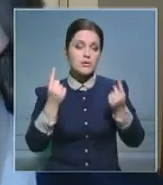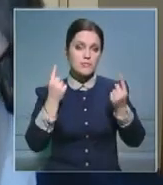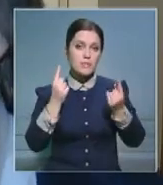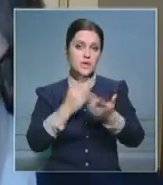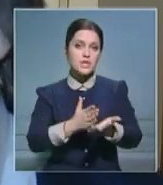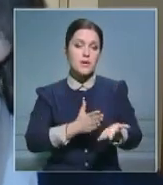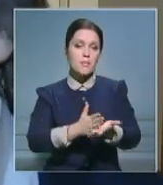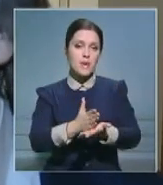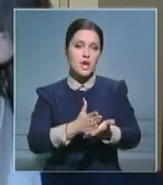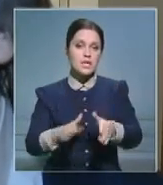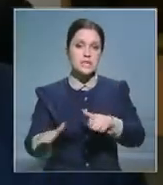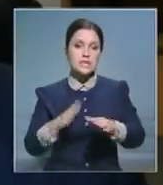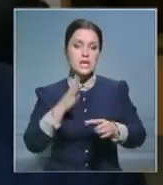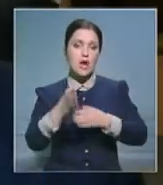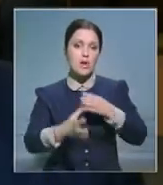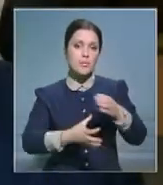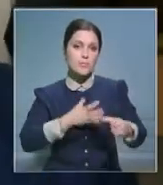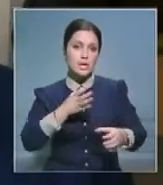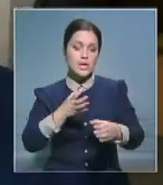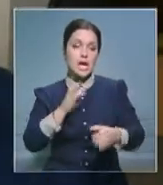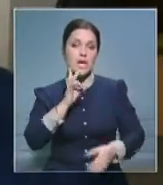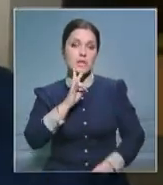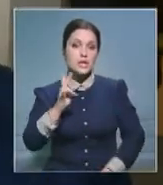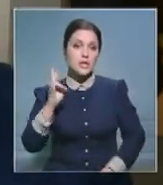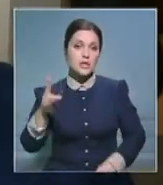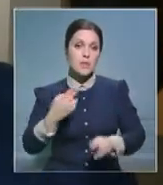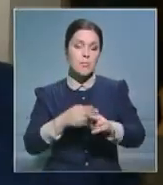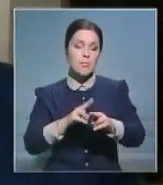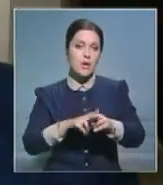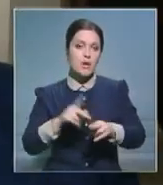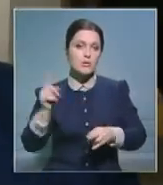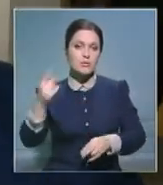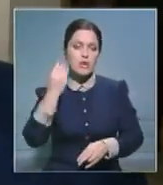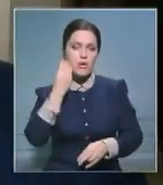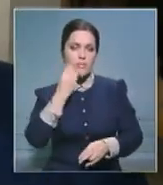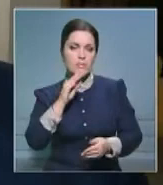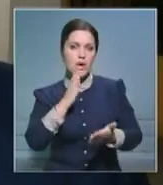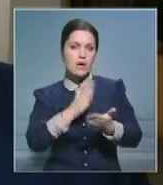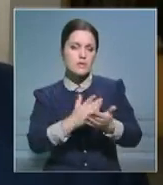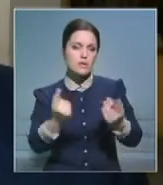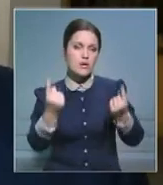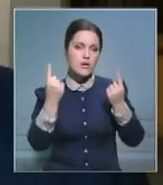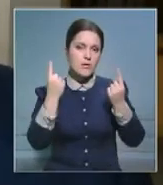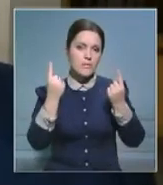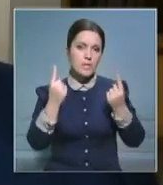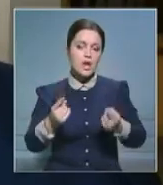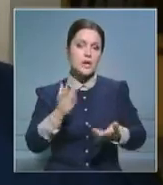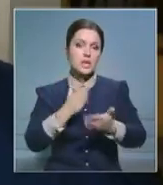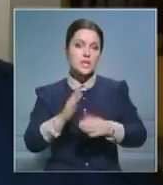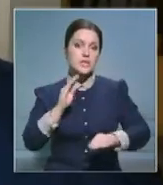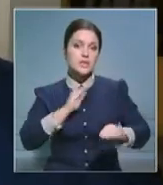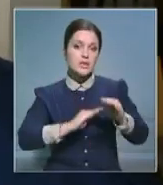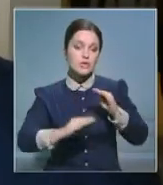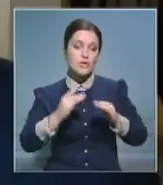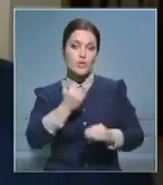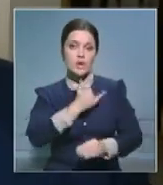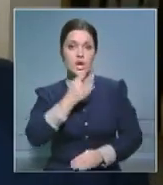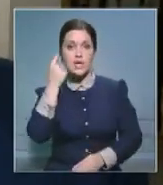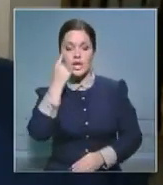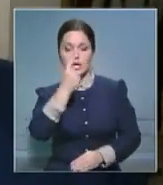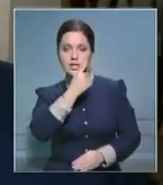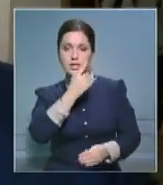деятелей мира современно. Назарбаев – это гигант, который создает у нас на глазах великое